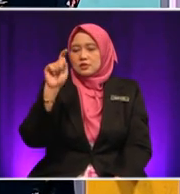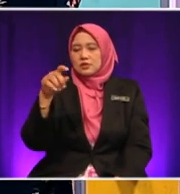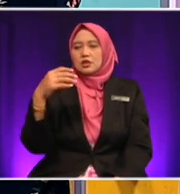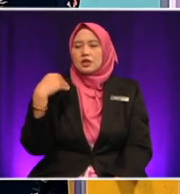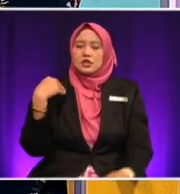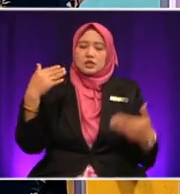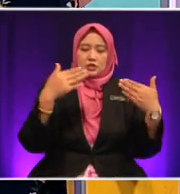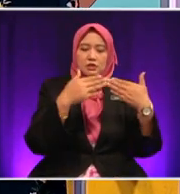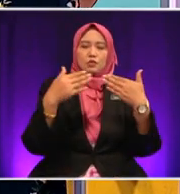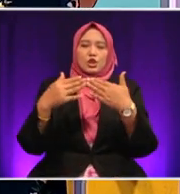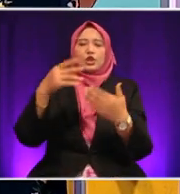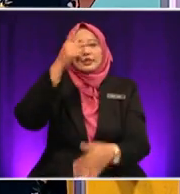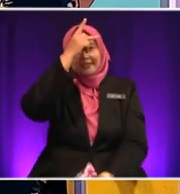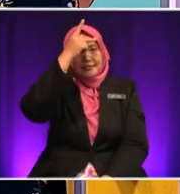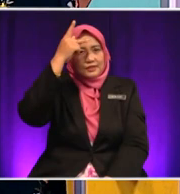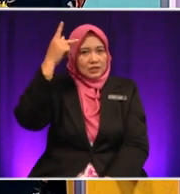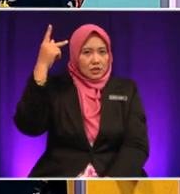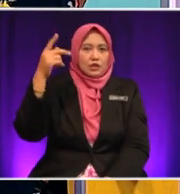mengalami kerugian